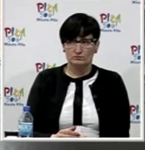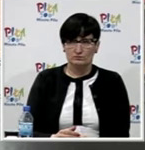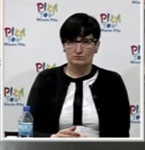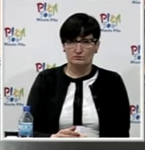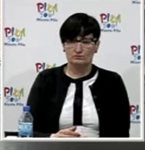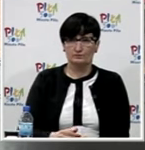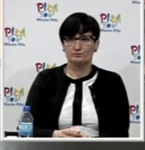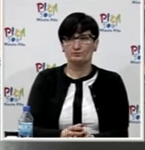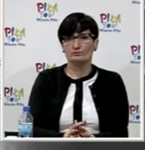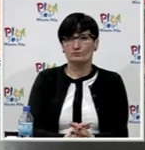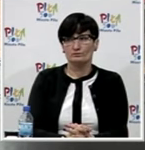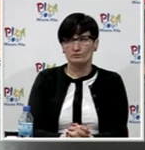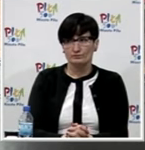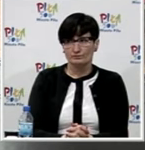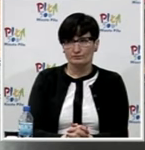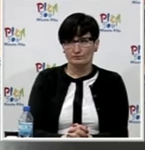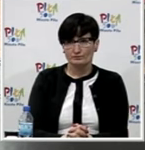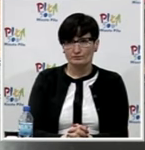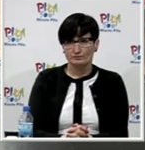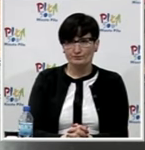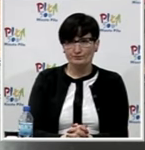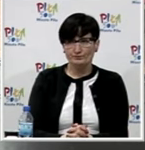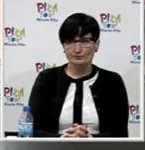Bardzo proszę o dalsze zgłoszenia.